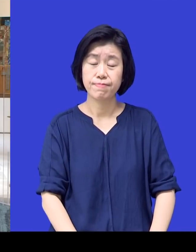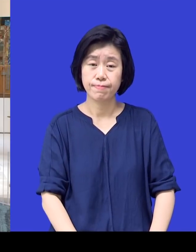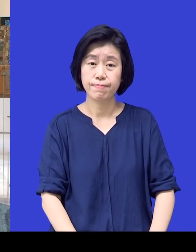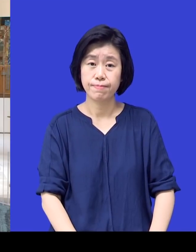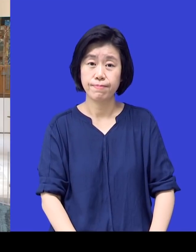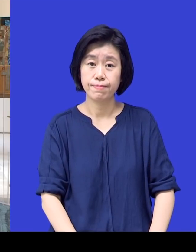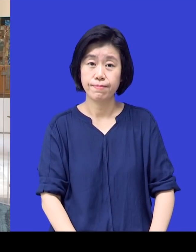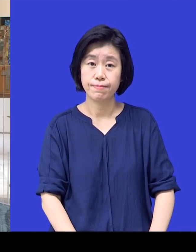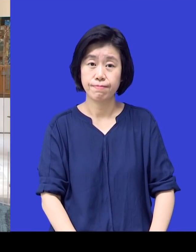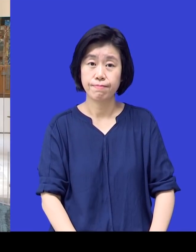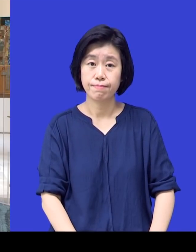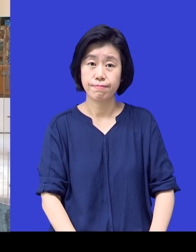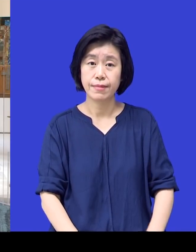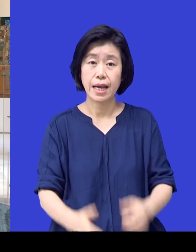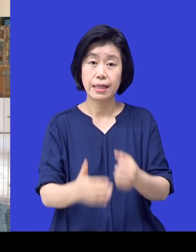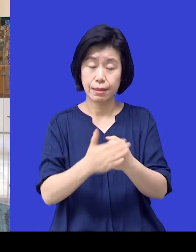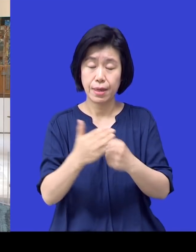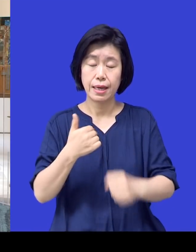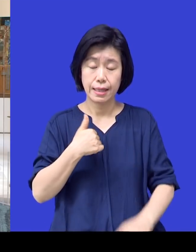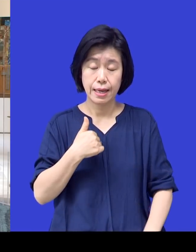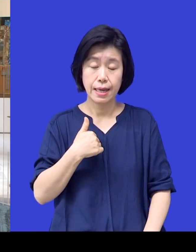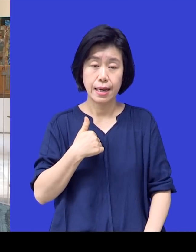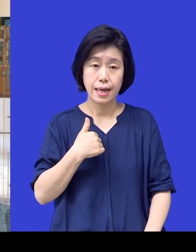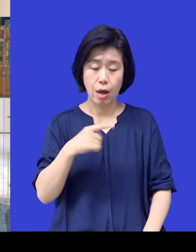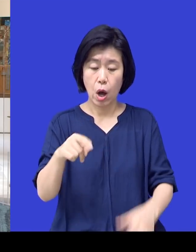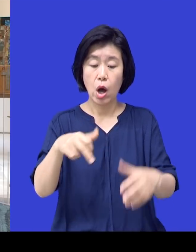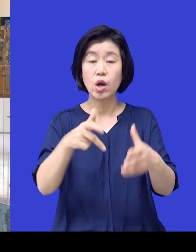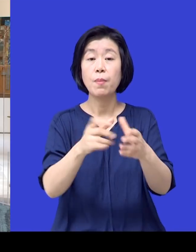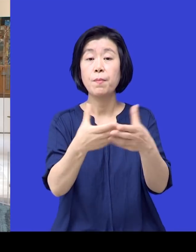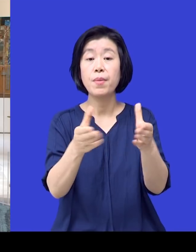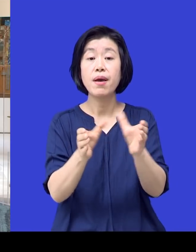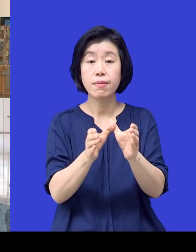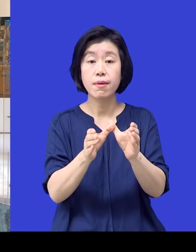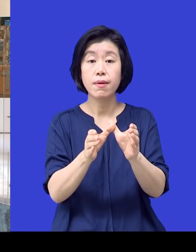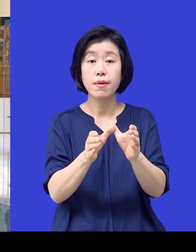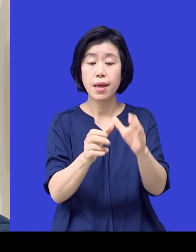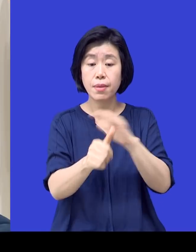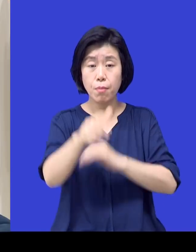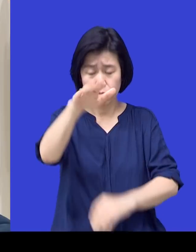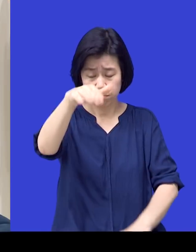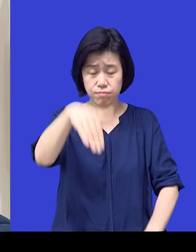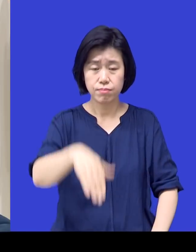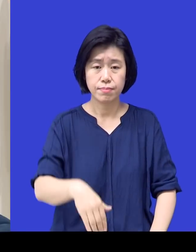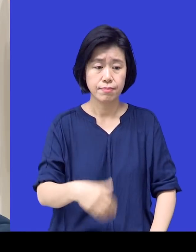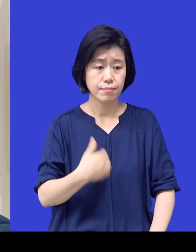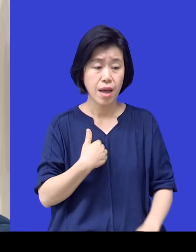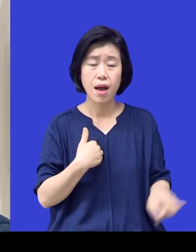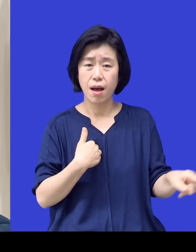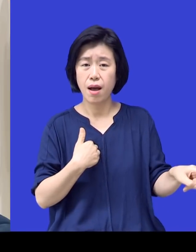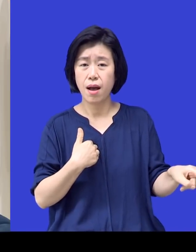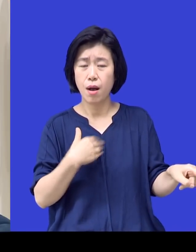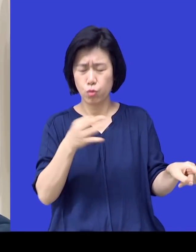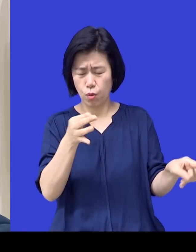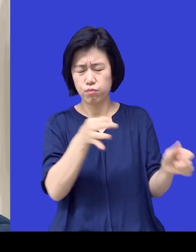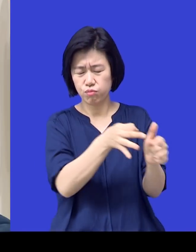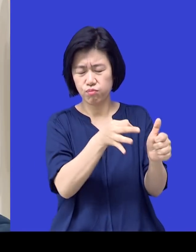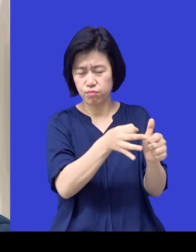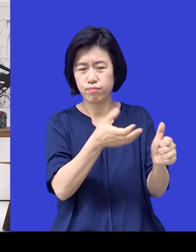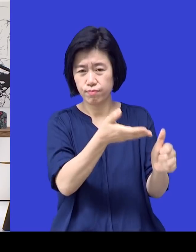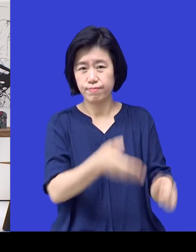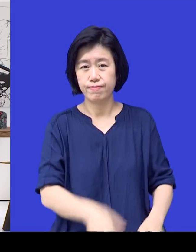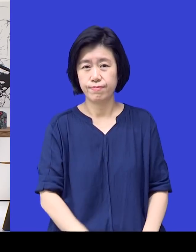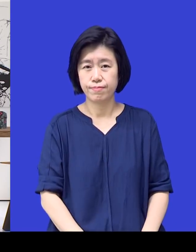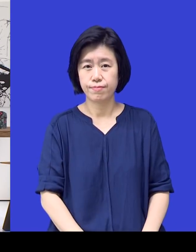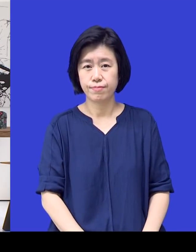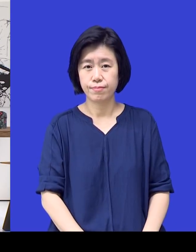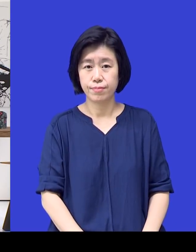컴패션 필리핀 대표를 불러다 그랬어요. 이 아이를 내가 후원하면 되지 않냐고. 그러면 후원하는 즉시 모든 의료 혜택을